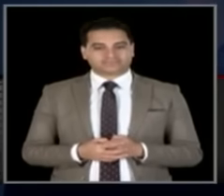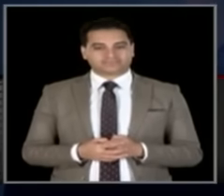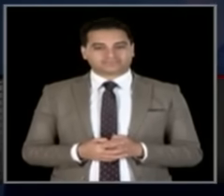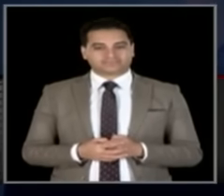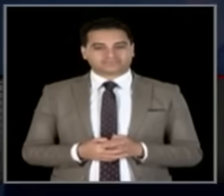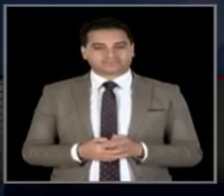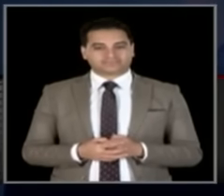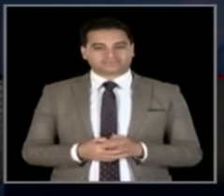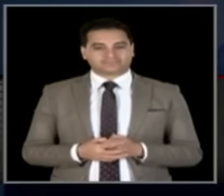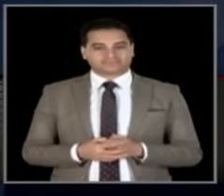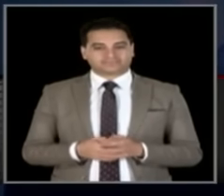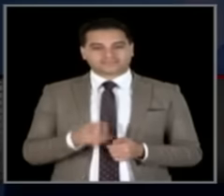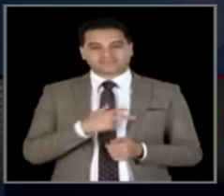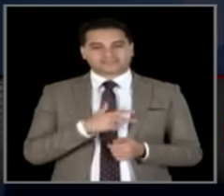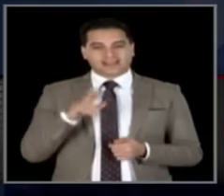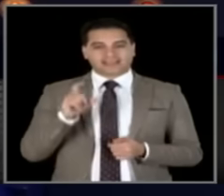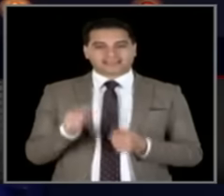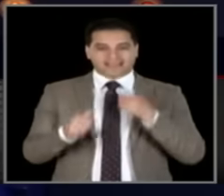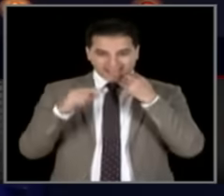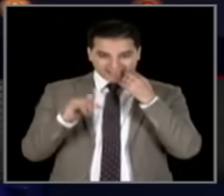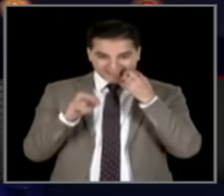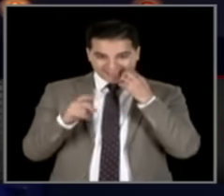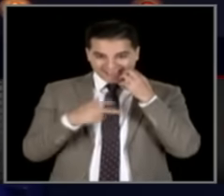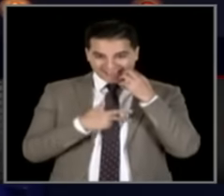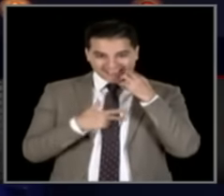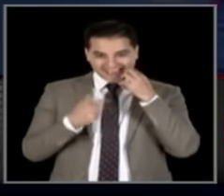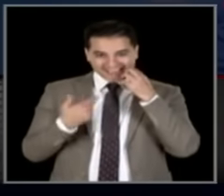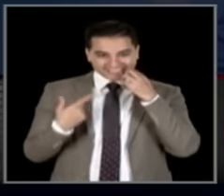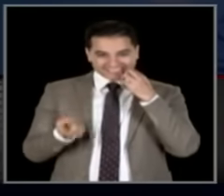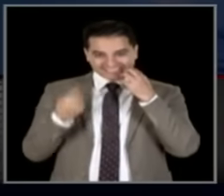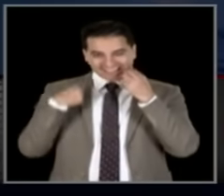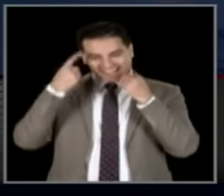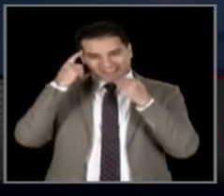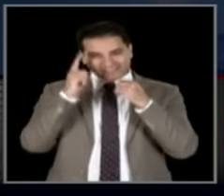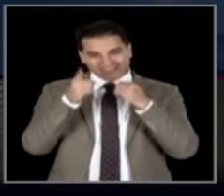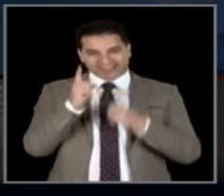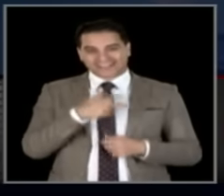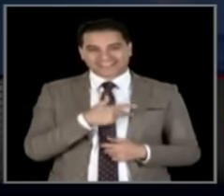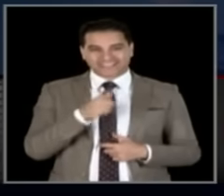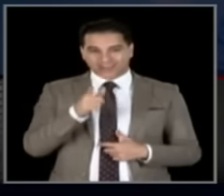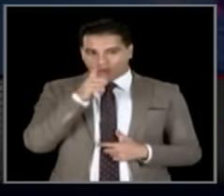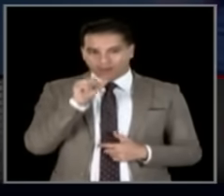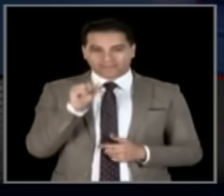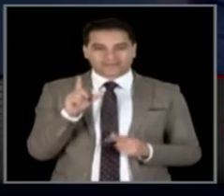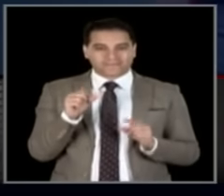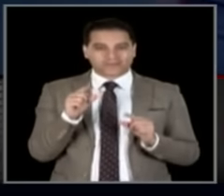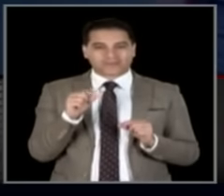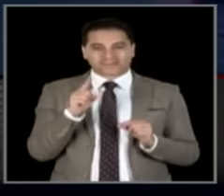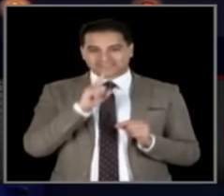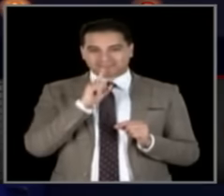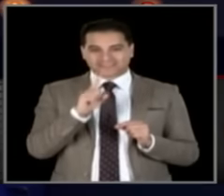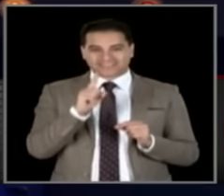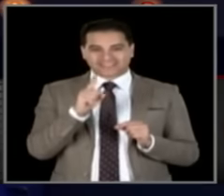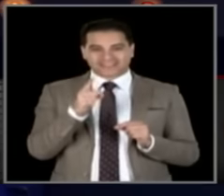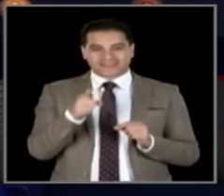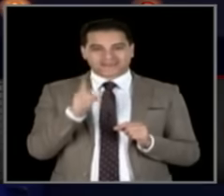اللاتية؟ أنا مش متذكرة قوي. جبتي اللاتية دي منين؟ أنا فاكرة إن هي فعلاً لغتها مميزة، مش من اللغات